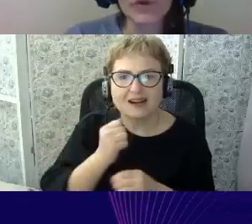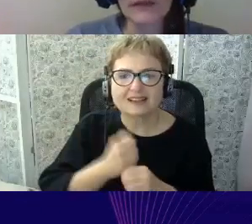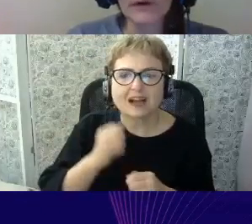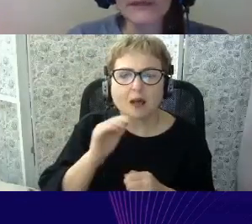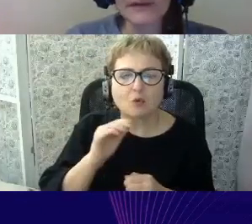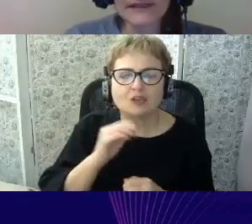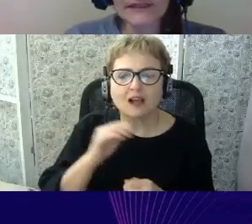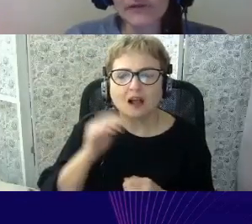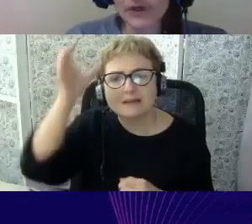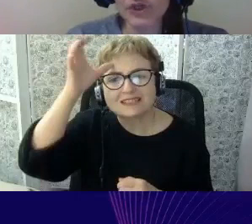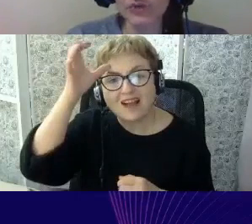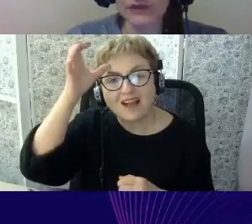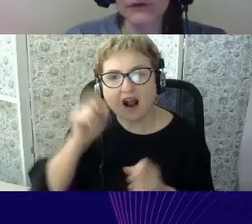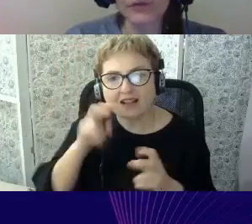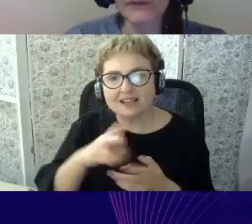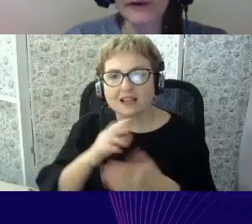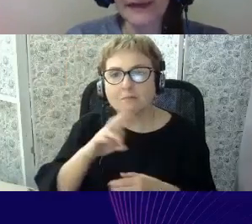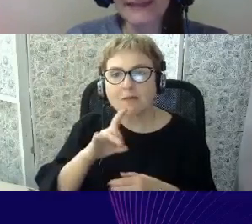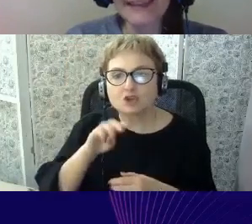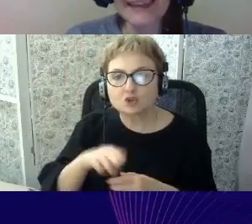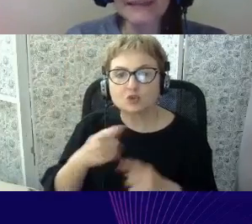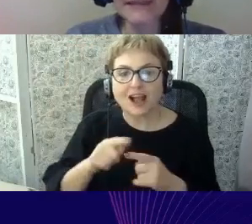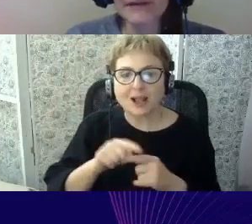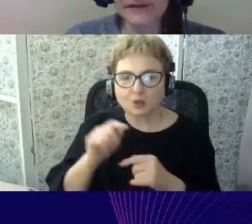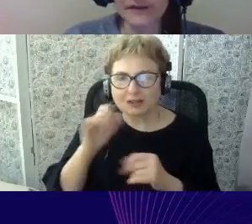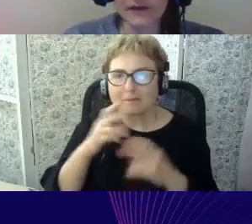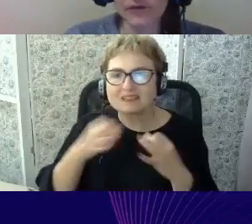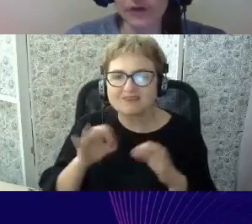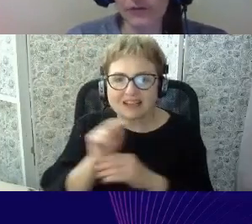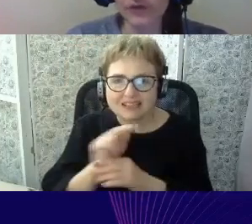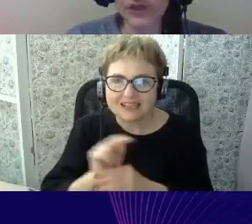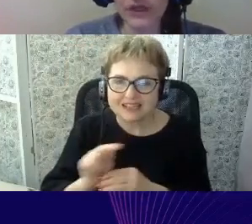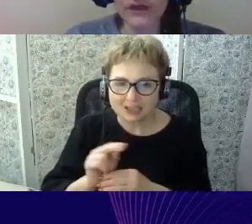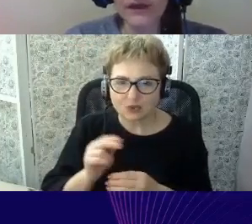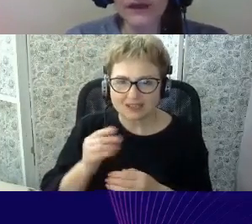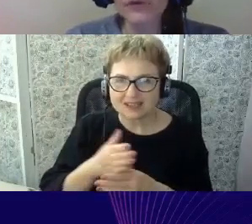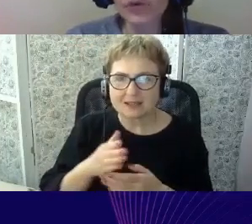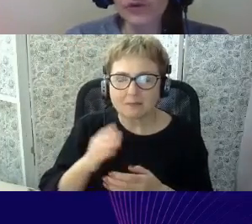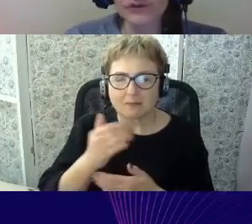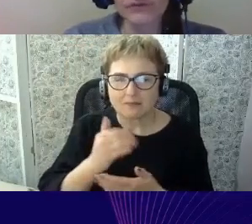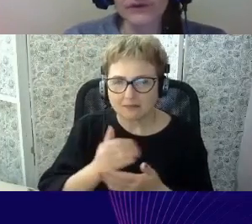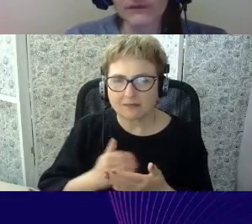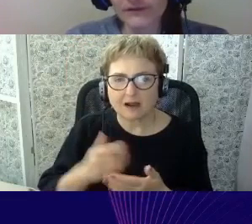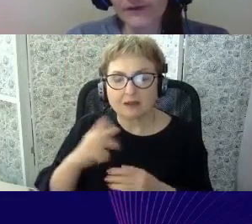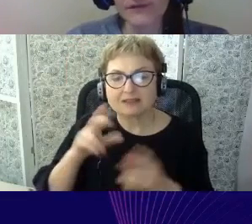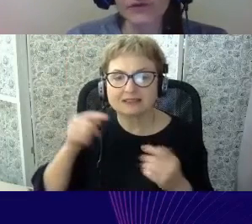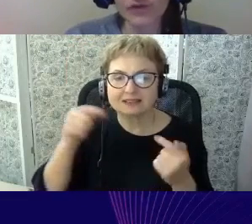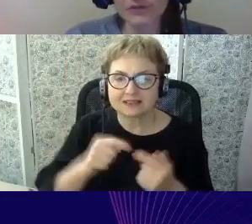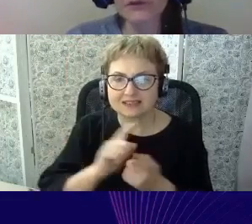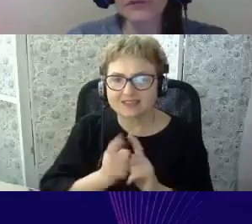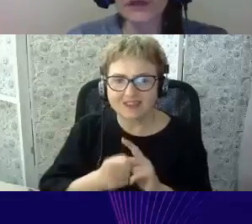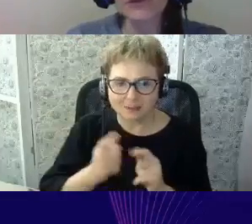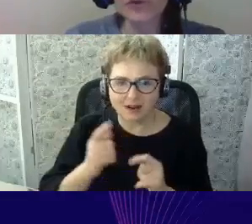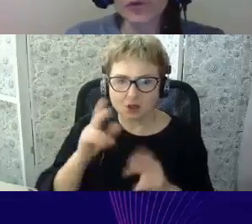разработка индивидуального образовательного маршрута, который позволяет скорректировать траекторию обучения с учетом